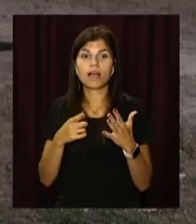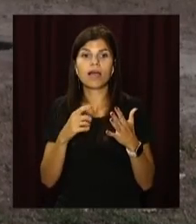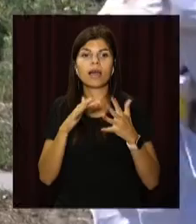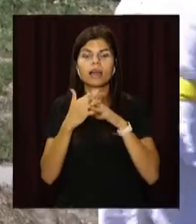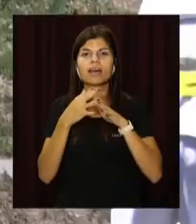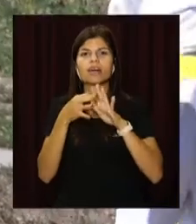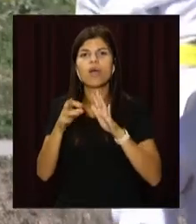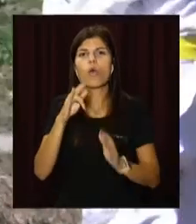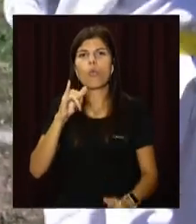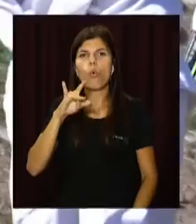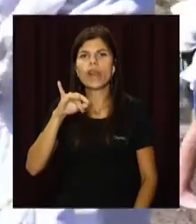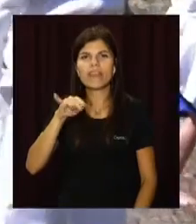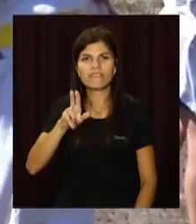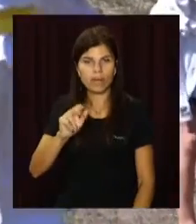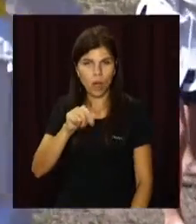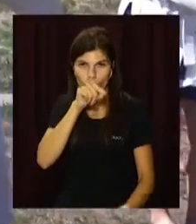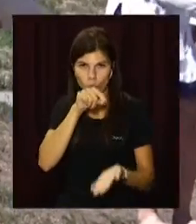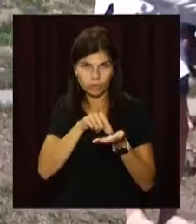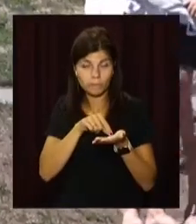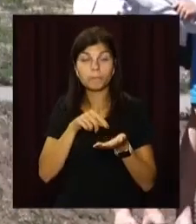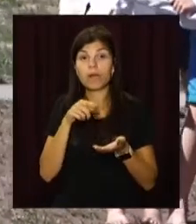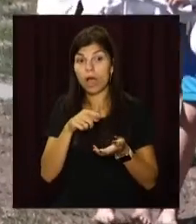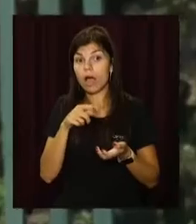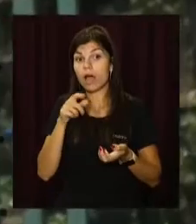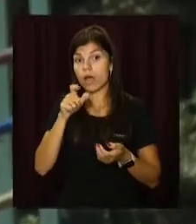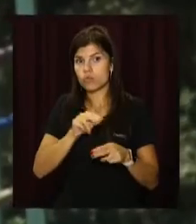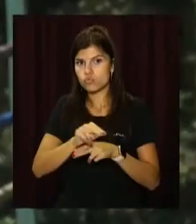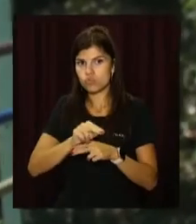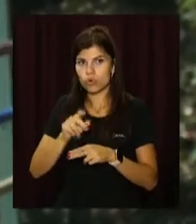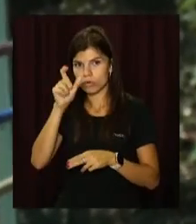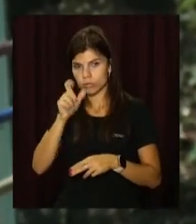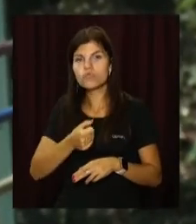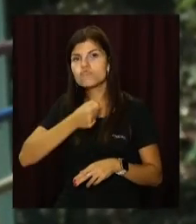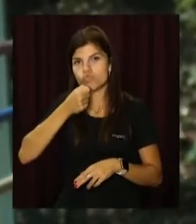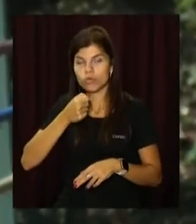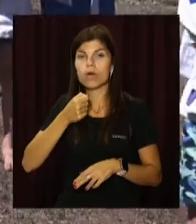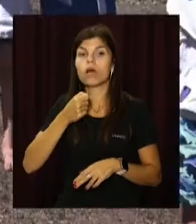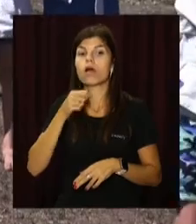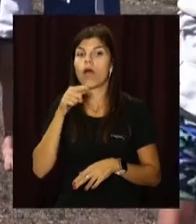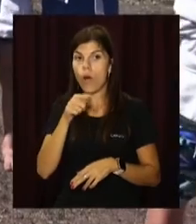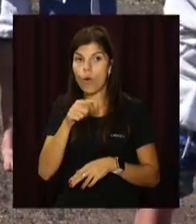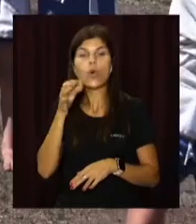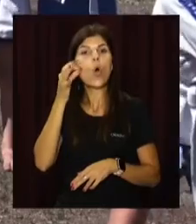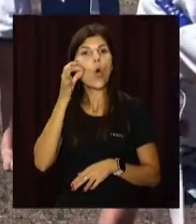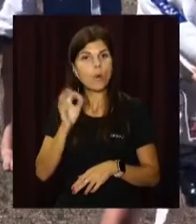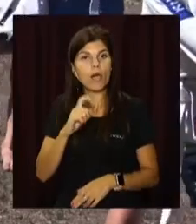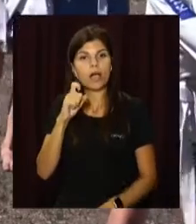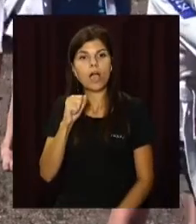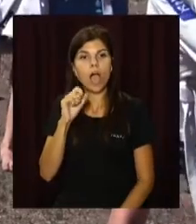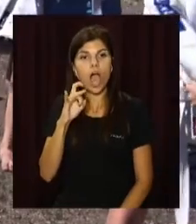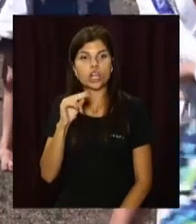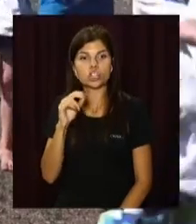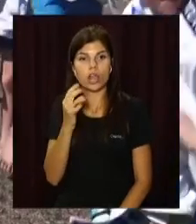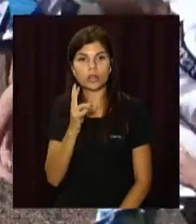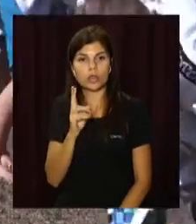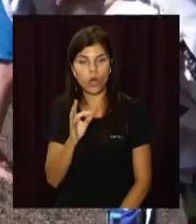селі Курилівка близь Кам'янського. А зам дзюдо дітлахів навчає коуч Станіслав Харченко. Все, работаємо. Збоку